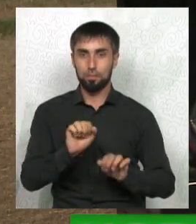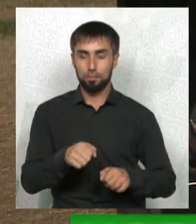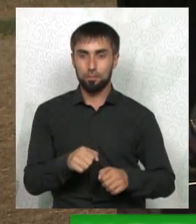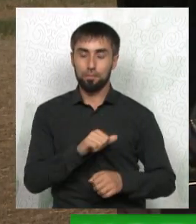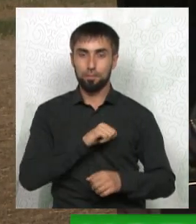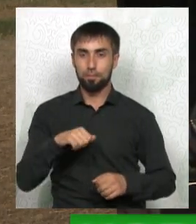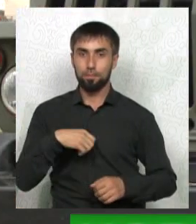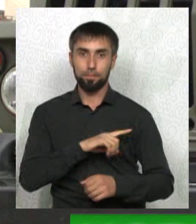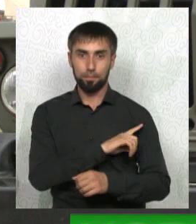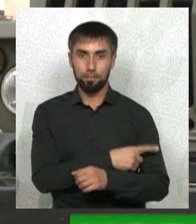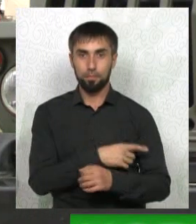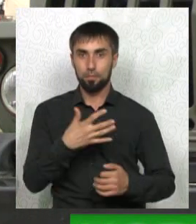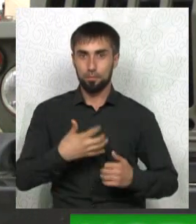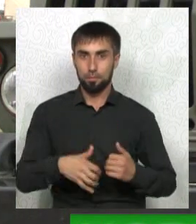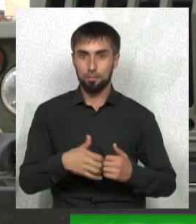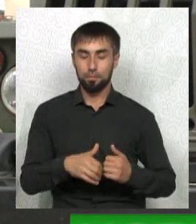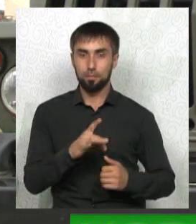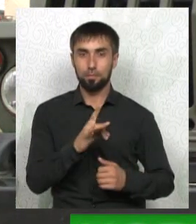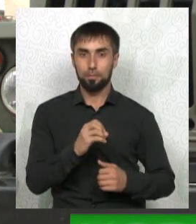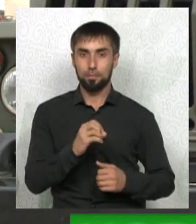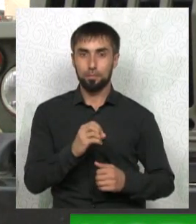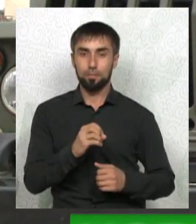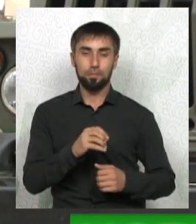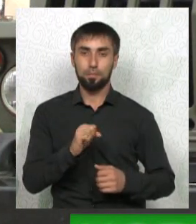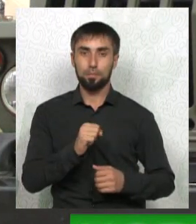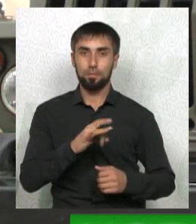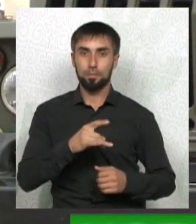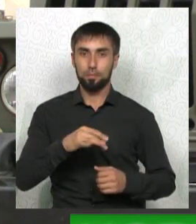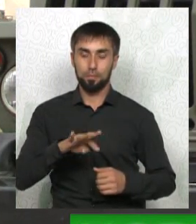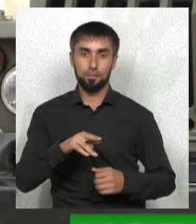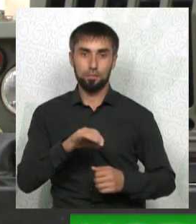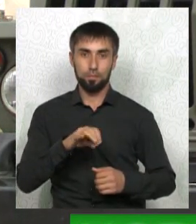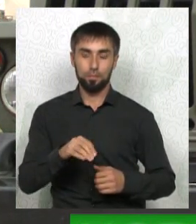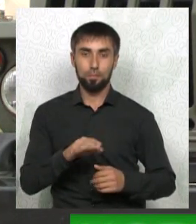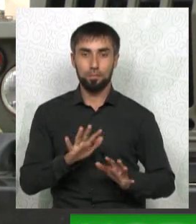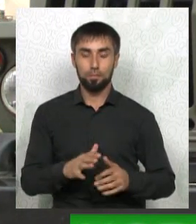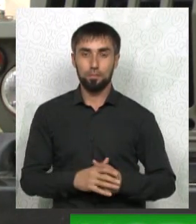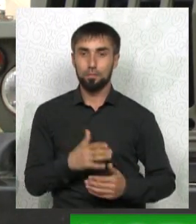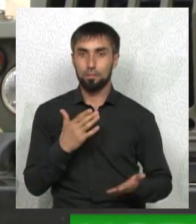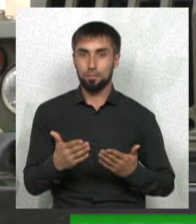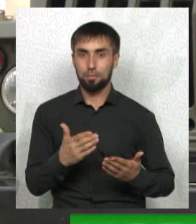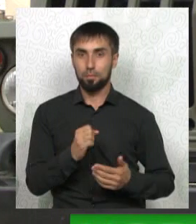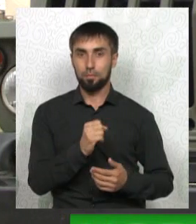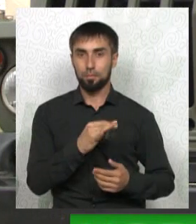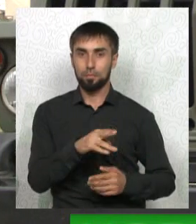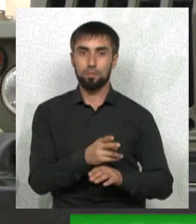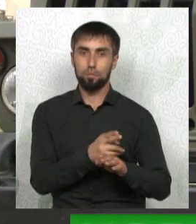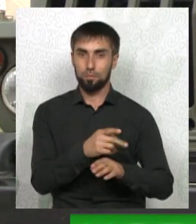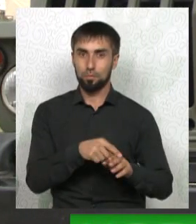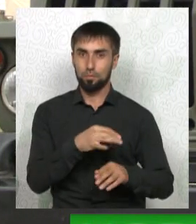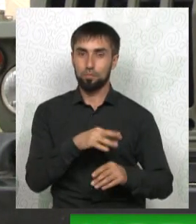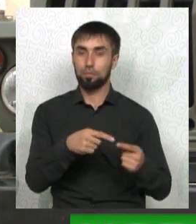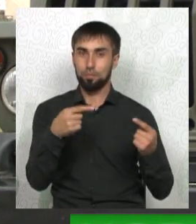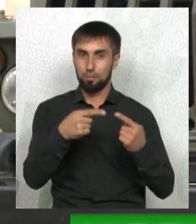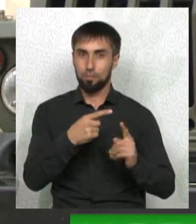Самая мощная среди вообще артиллерии идет. То есть, если артиллерийская пушка – это